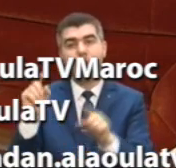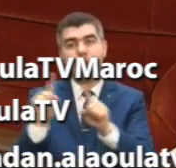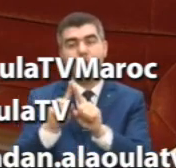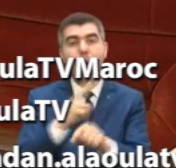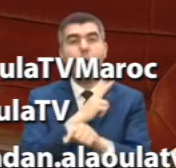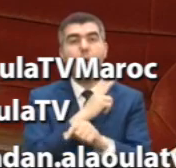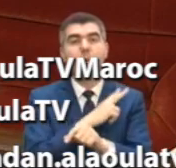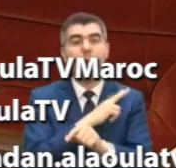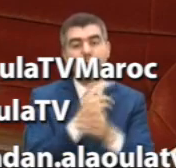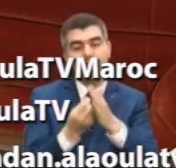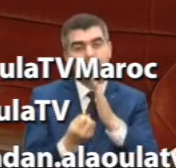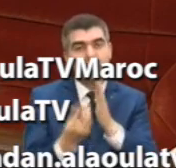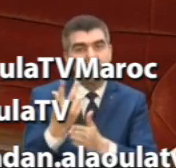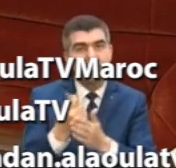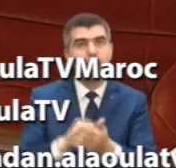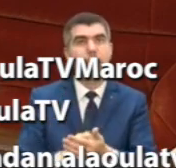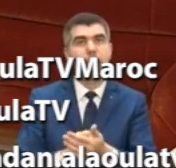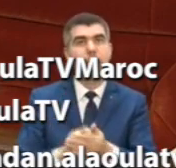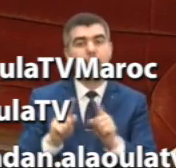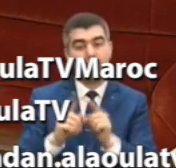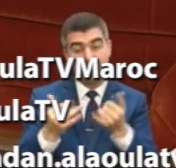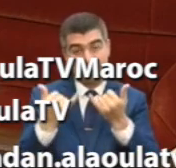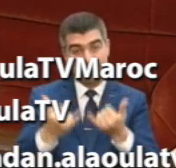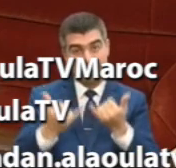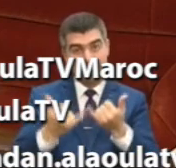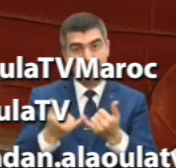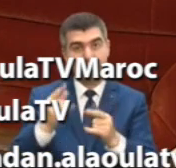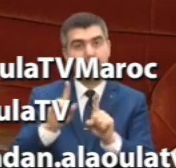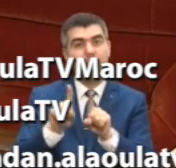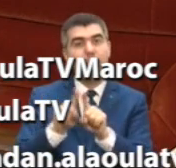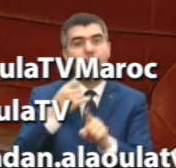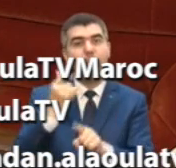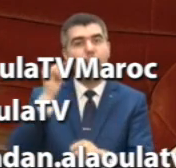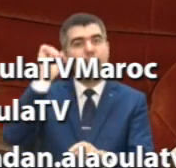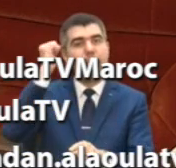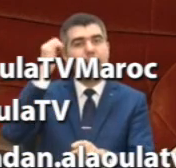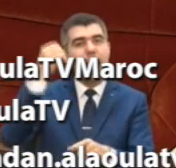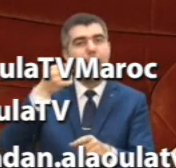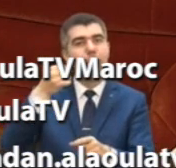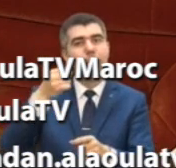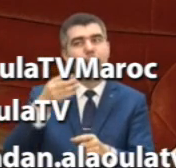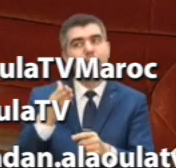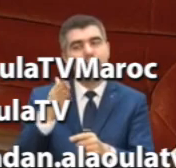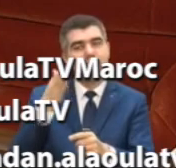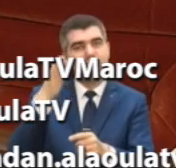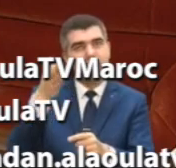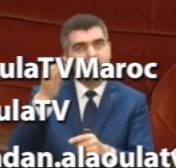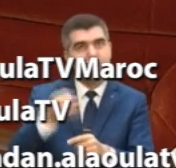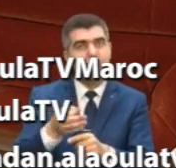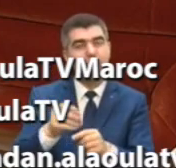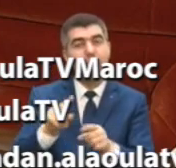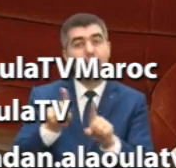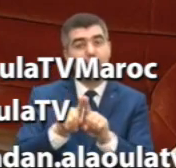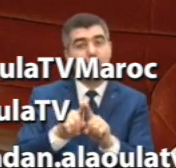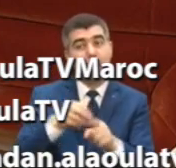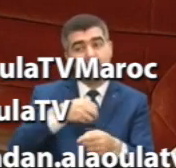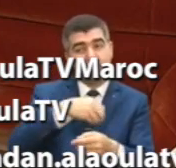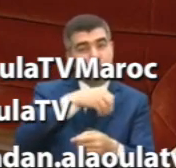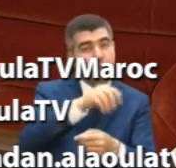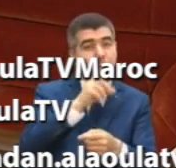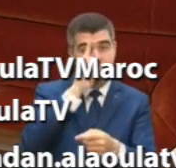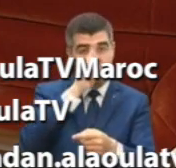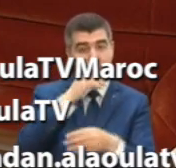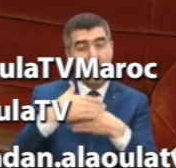برسم هذا الموسم، يتلقون حاليا تكوينا بالمراكز الجهوية للتربية والتكوين، وسيتم توزيعهم إن شاء الله